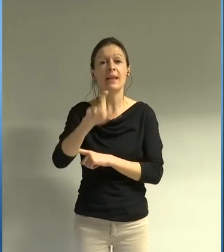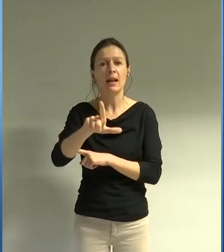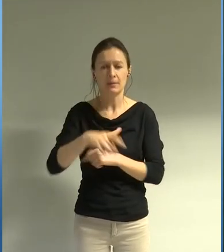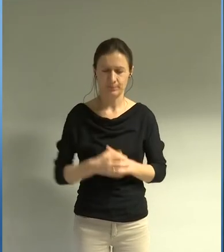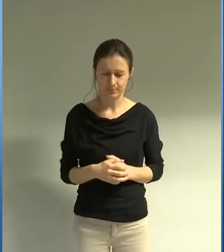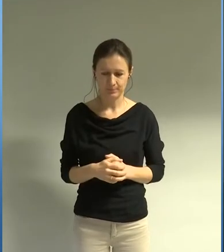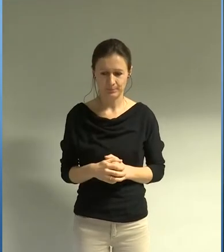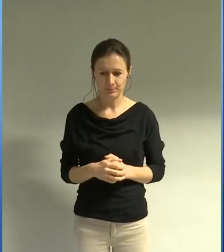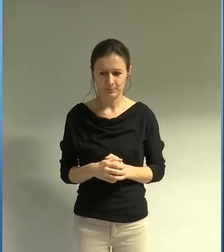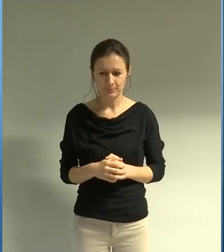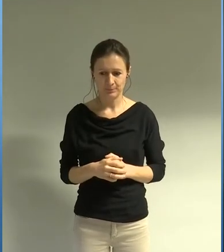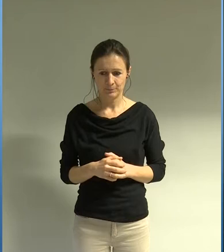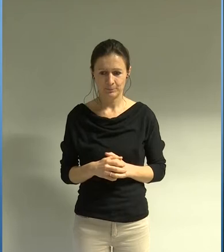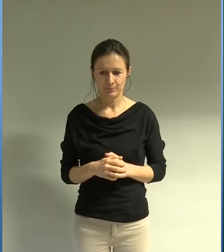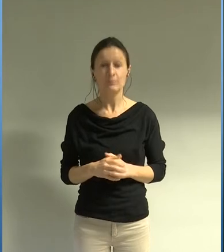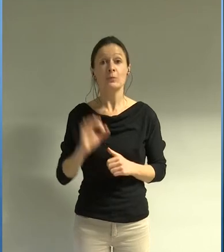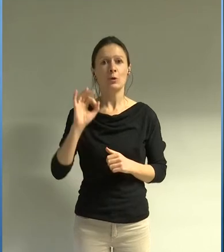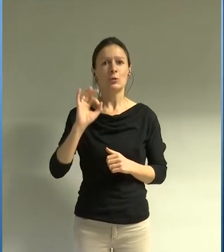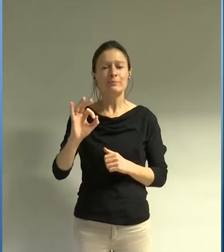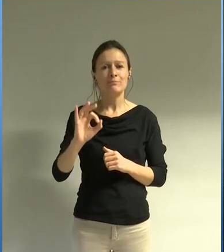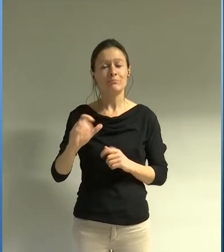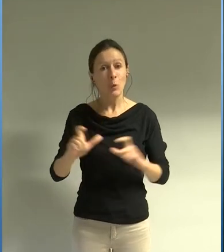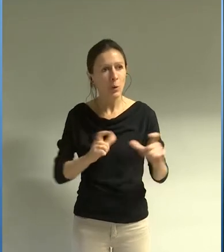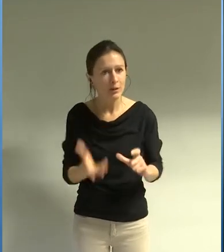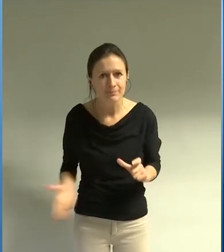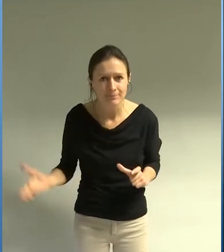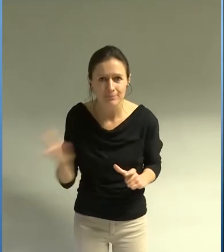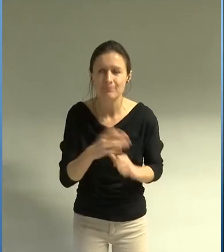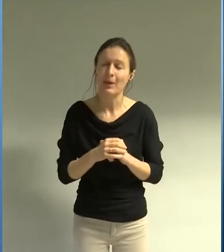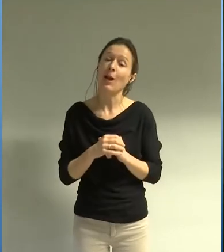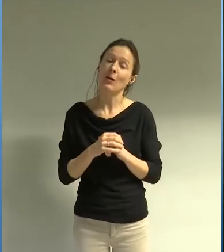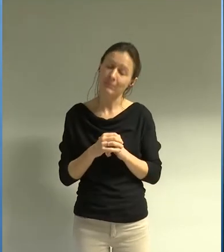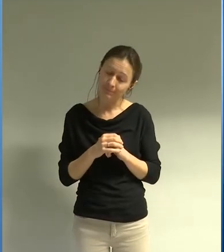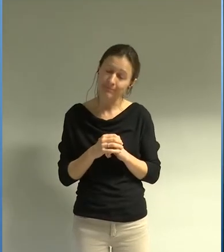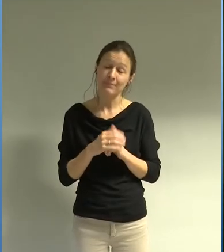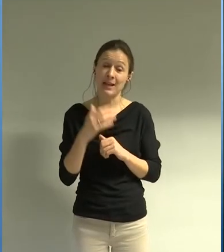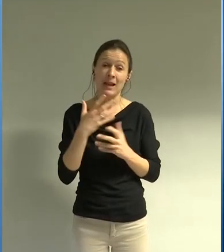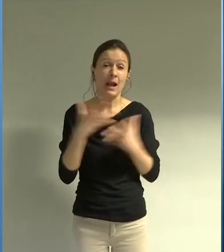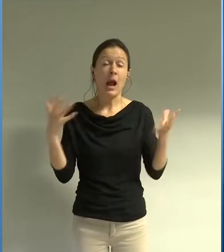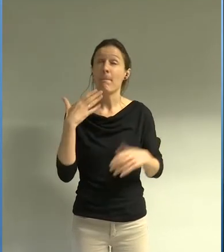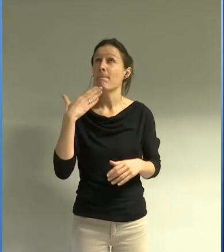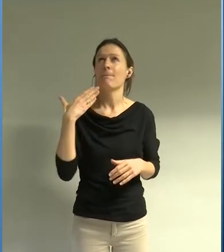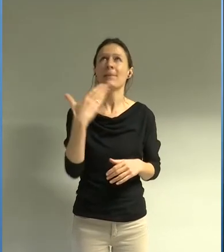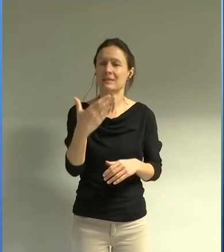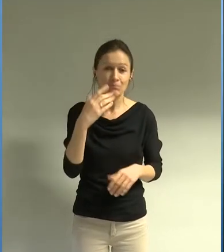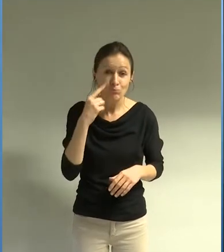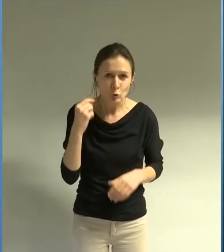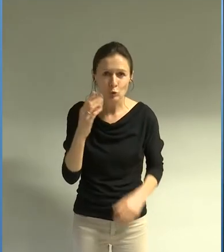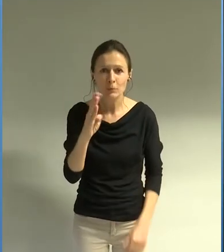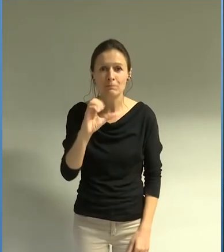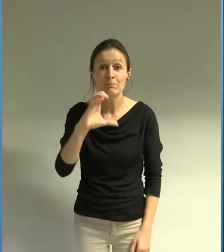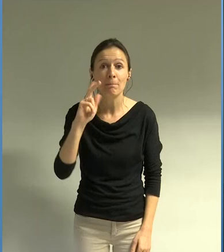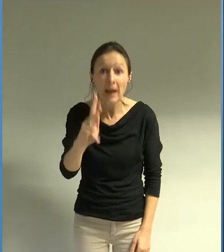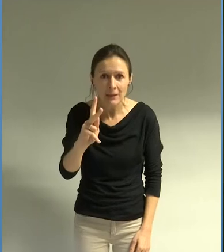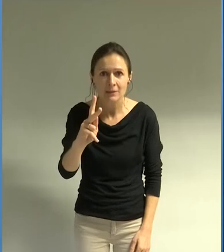alors chers collègues alors d'abord quand même un grand merci à monsieur bac quand même pour